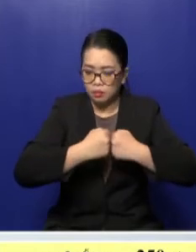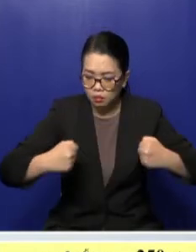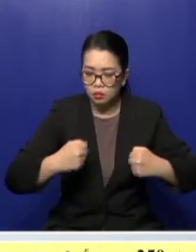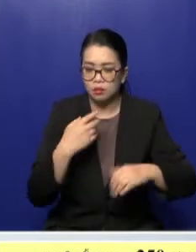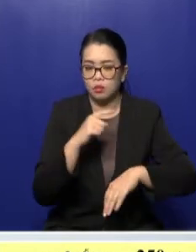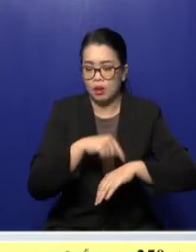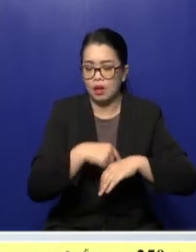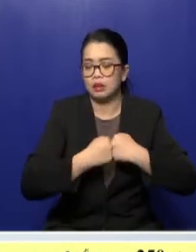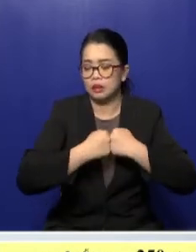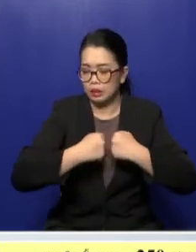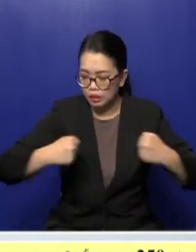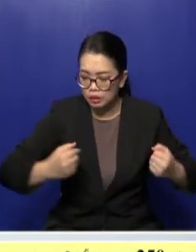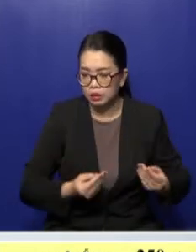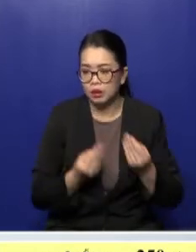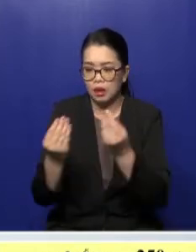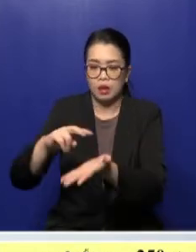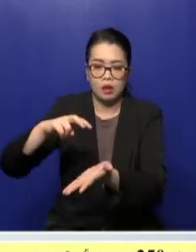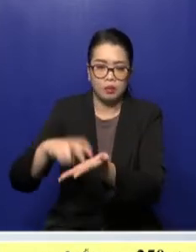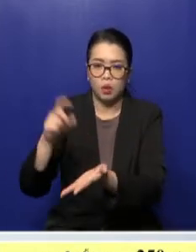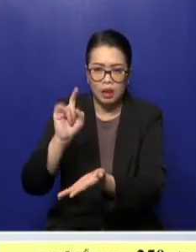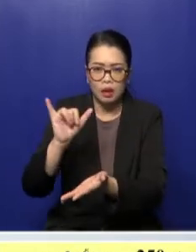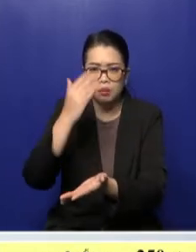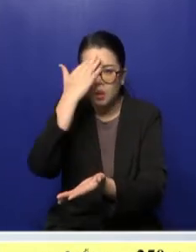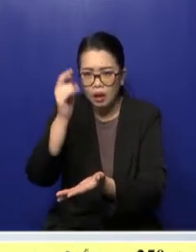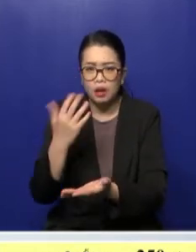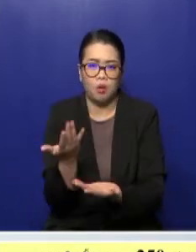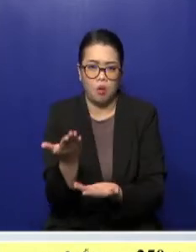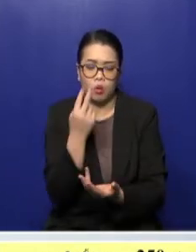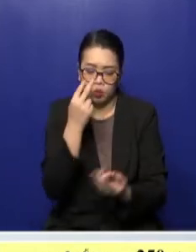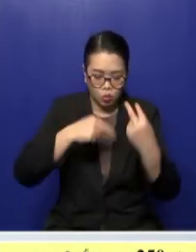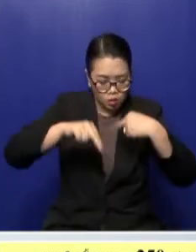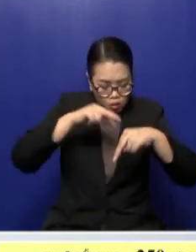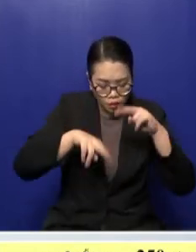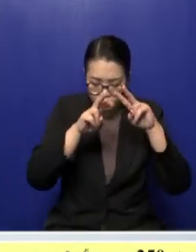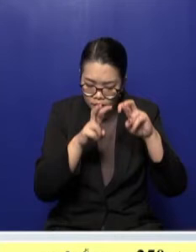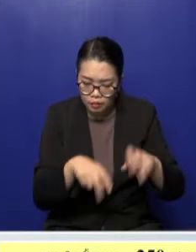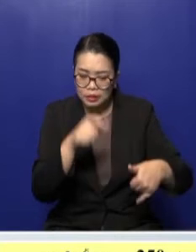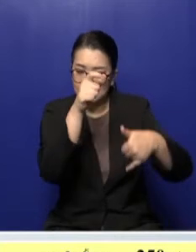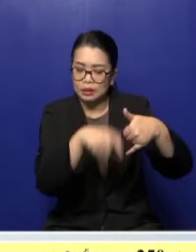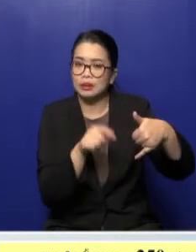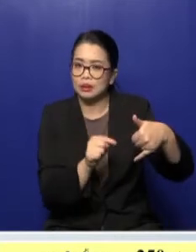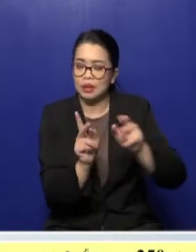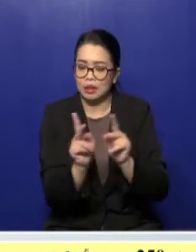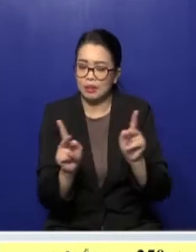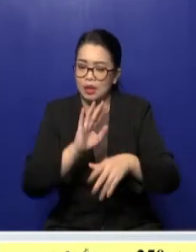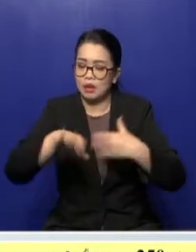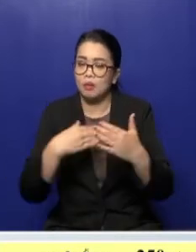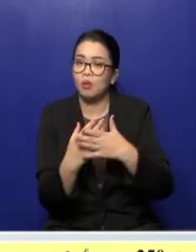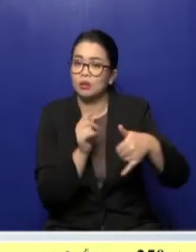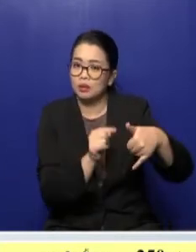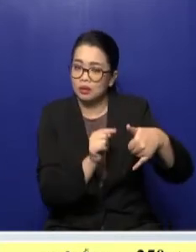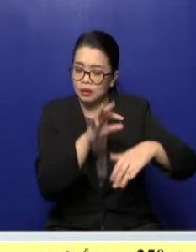สวายและเพื่อให้ได้ข้อมูลที่แท้จริงแต่ว่าพูดนะเนี่ยกรรมการสรรหาเนี่ย